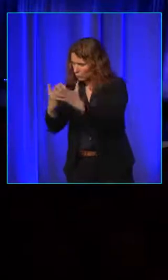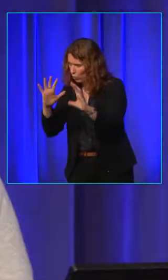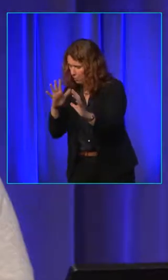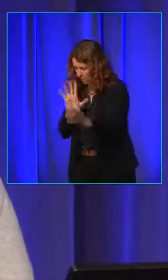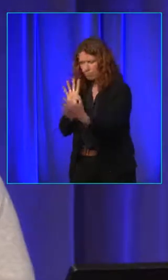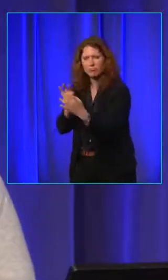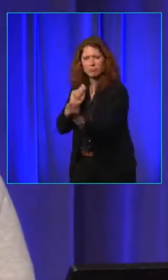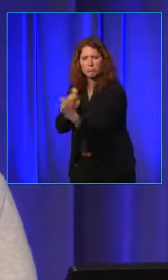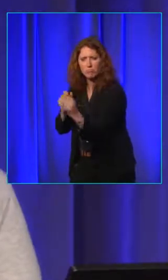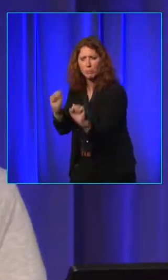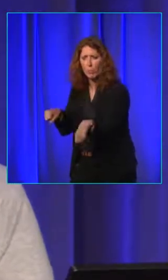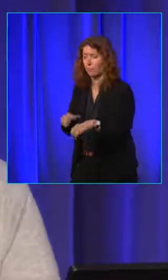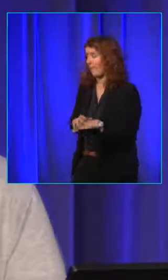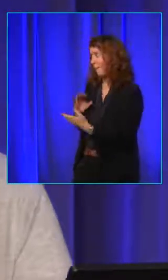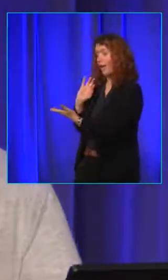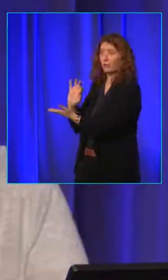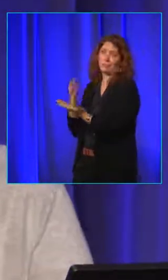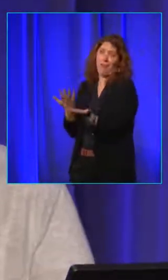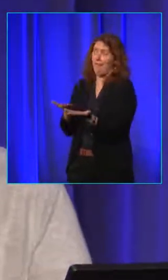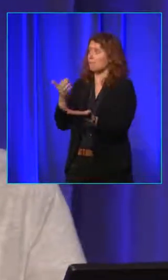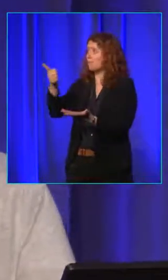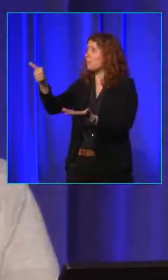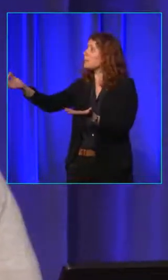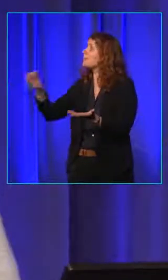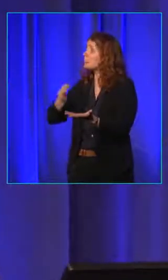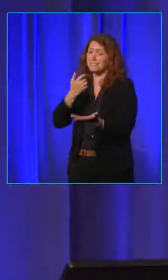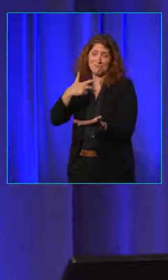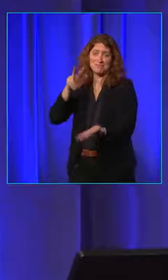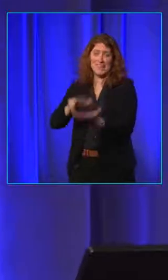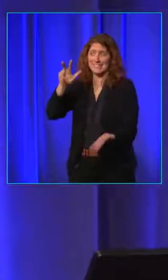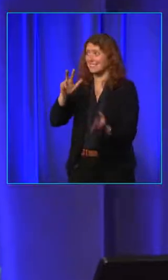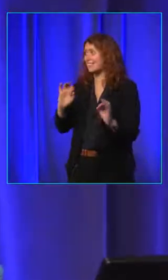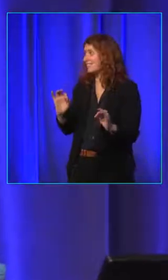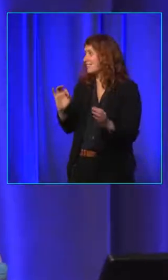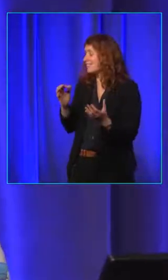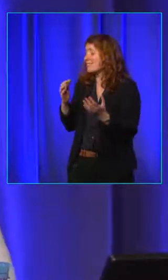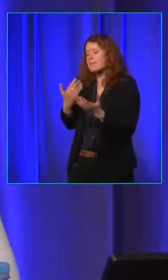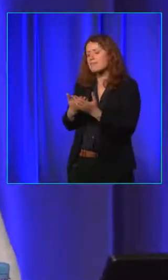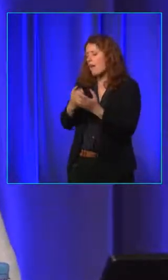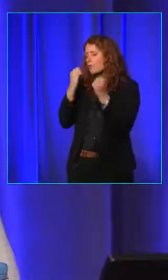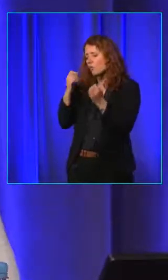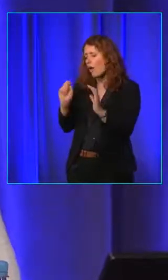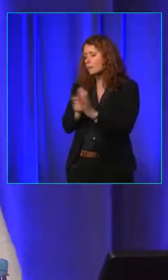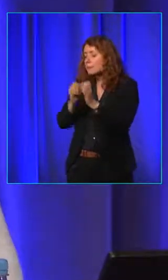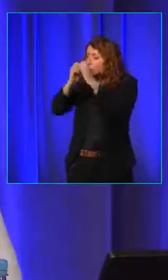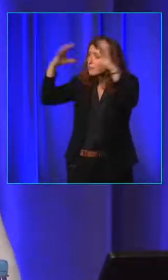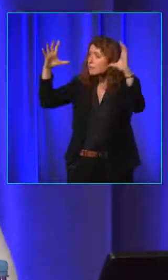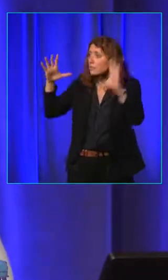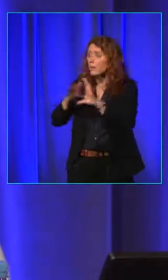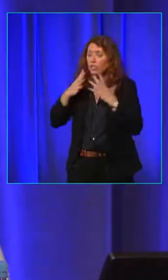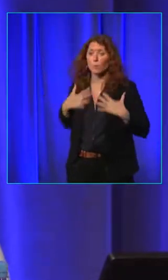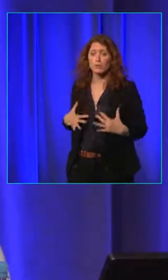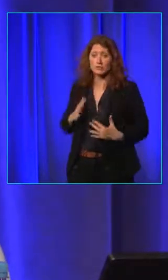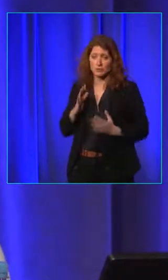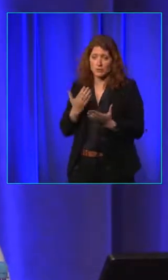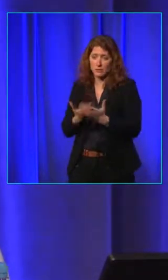là, vous avez une validation en live. Et c'est vrai que quand on fait l'imagerie motrice, j'insiste beaucoup sur l'énergie, les